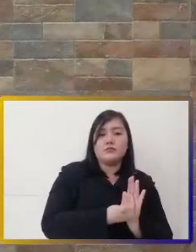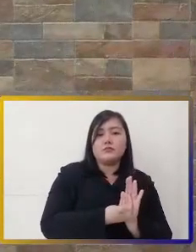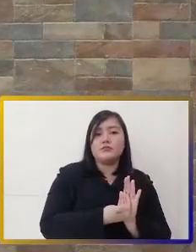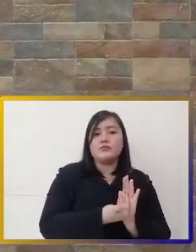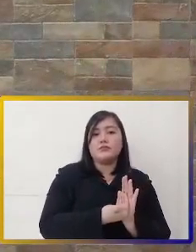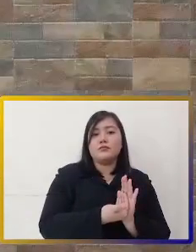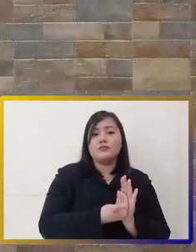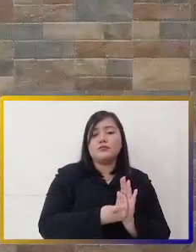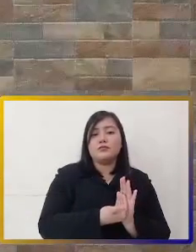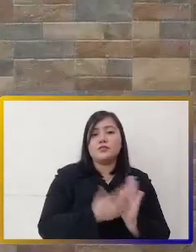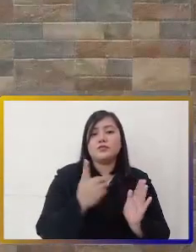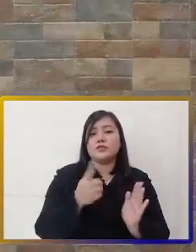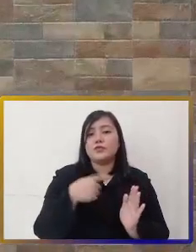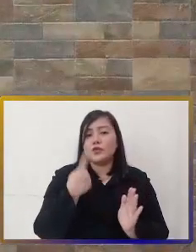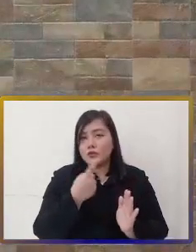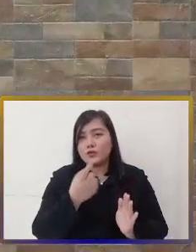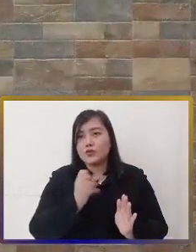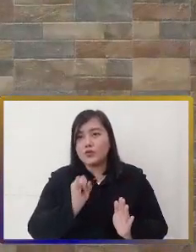ang